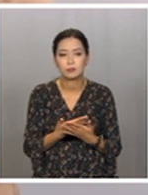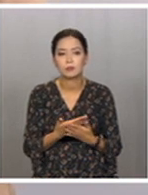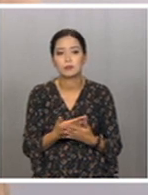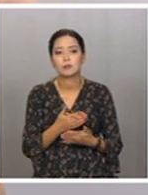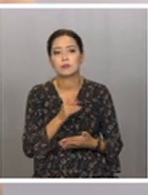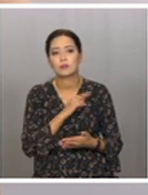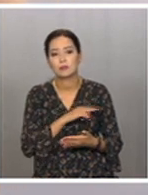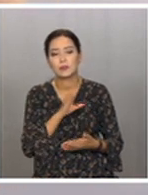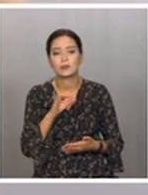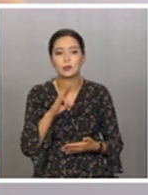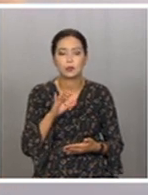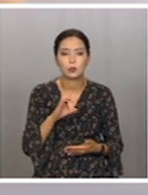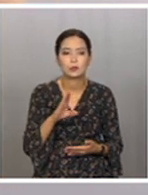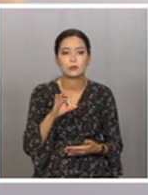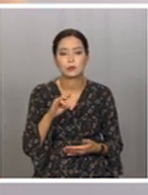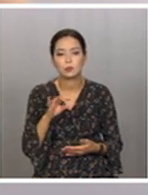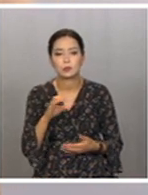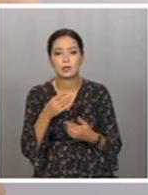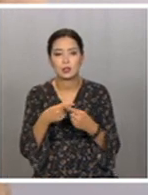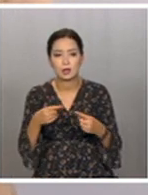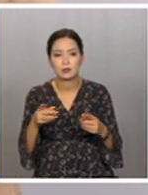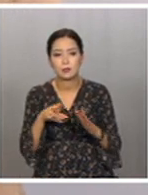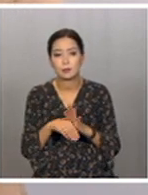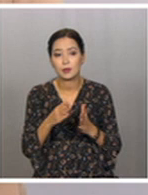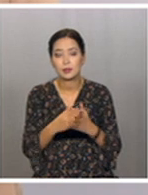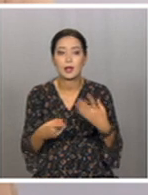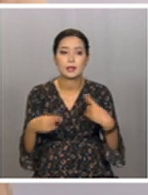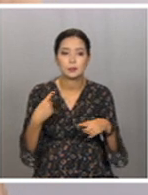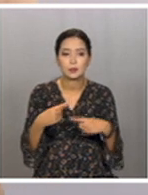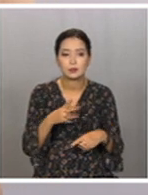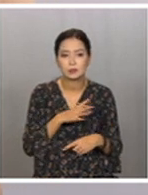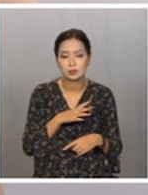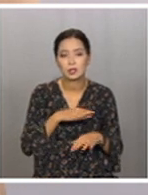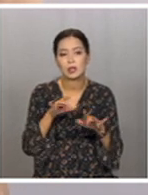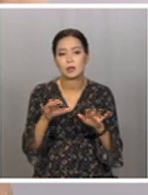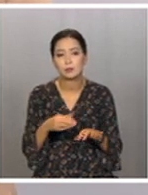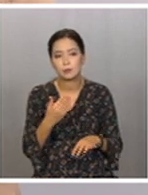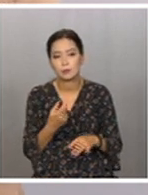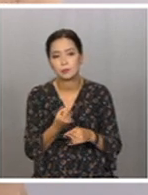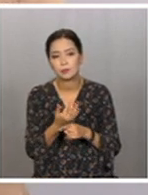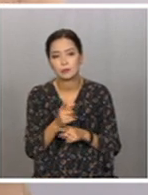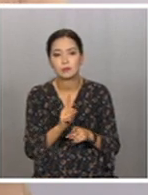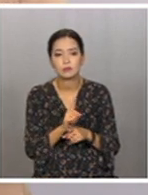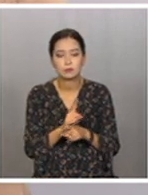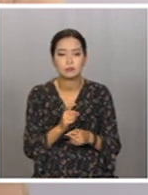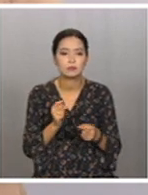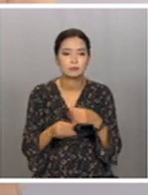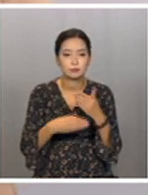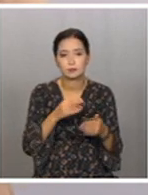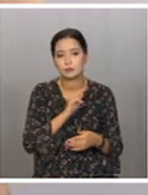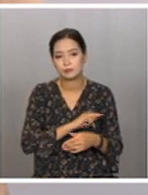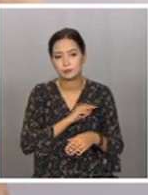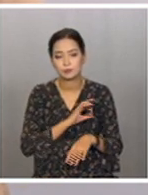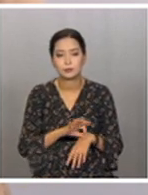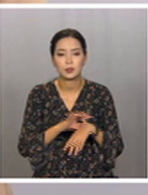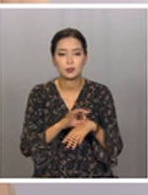Windows немесе Mac болуы мүмкін. Ал кей жағдайларда бір компьютерге бірнеше операциялық жүйелерді бірге